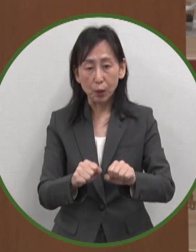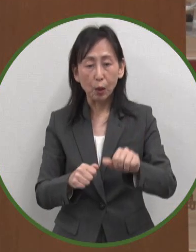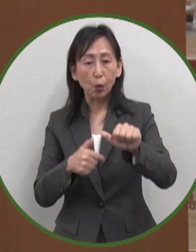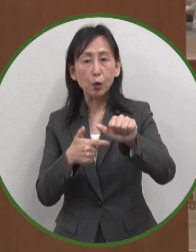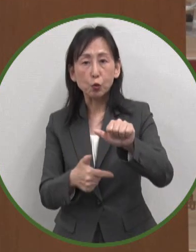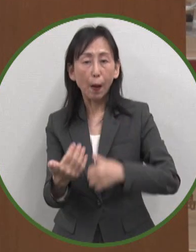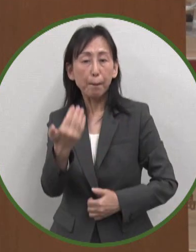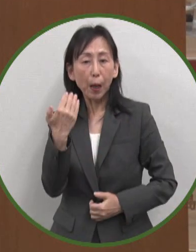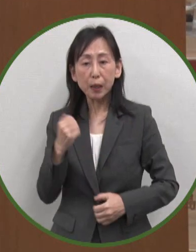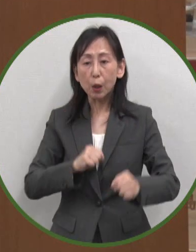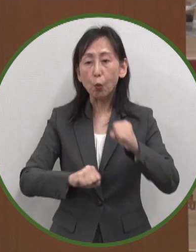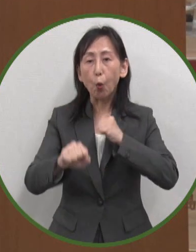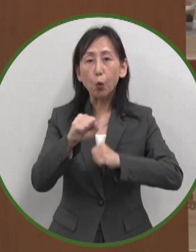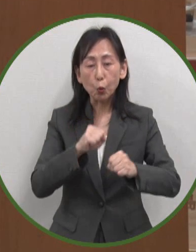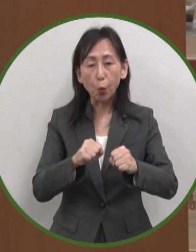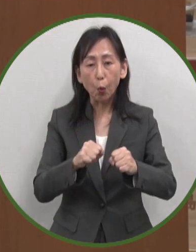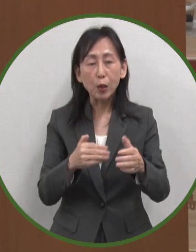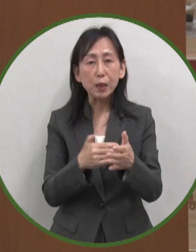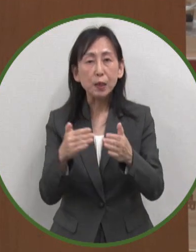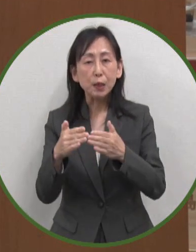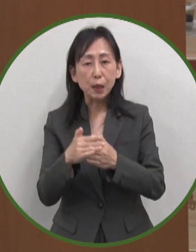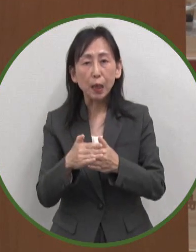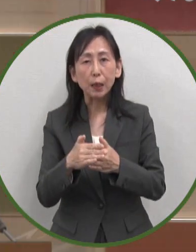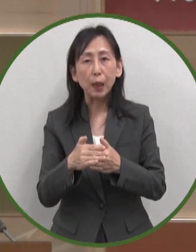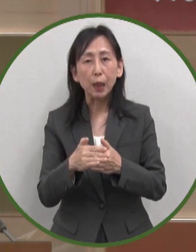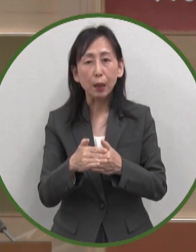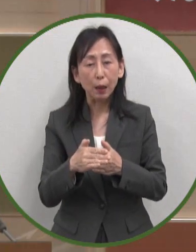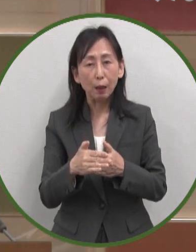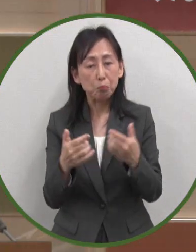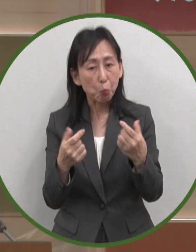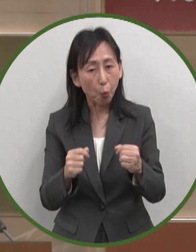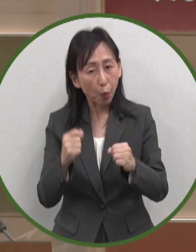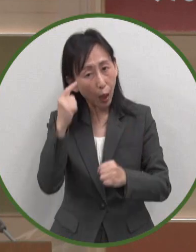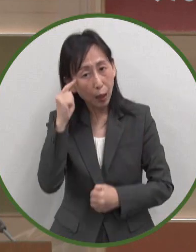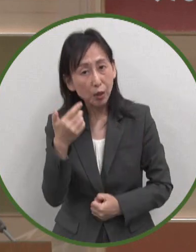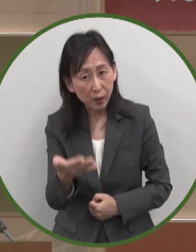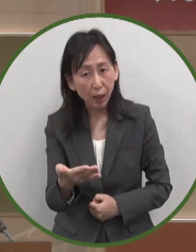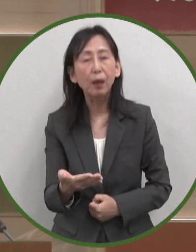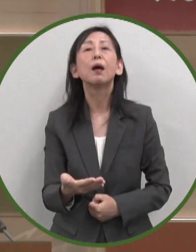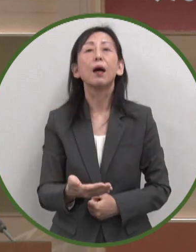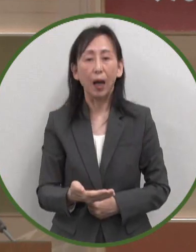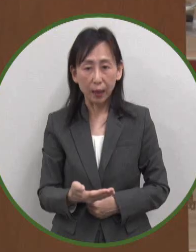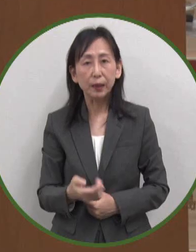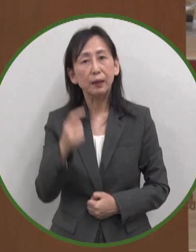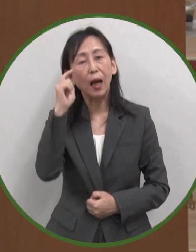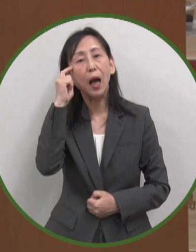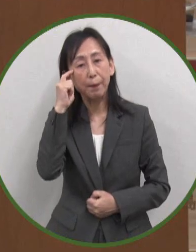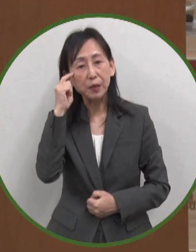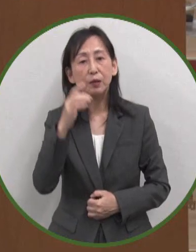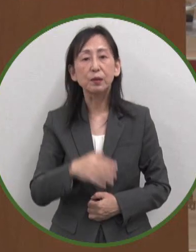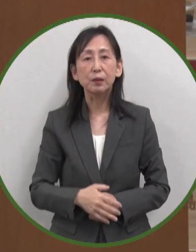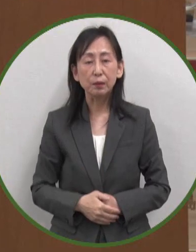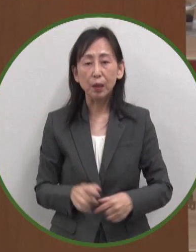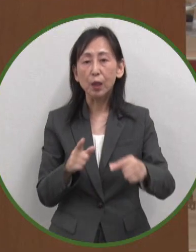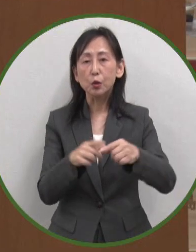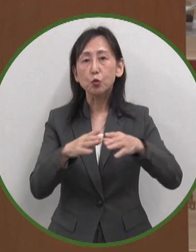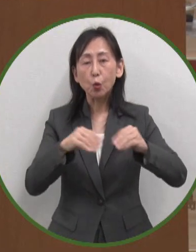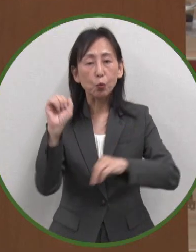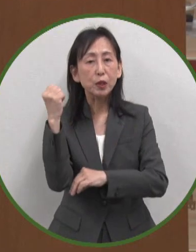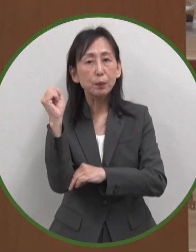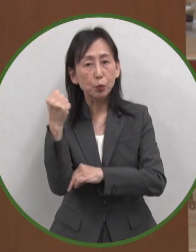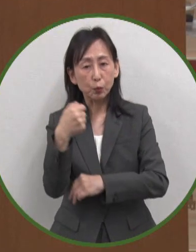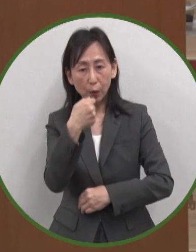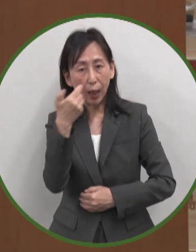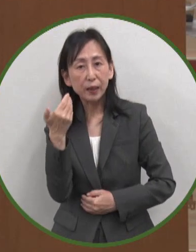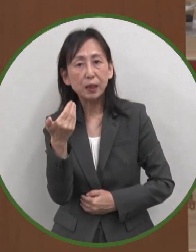に行動制限の可否っていうのを、それは それも考えるということです。はい、 はい、すみません、中国新聞の岡田です